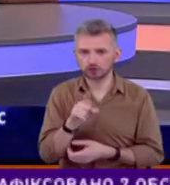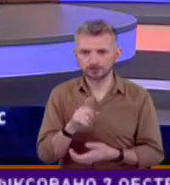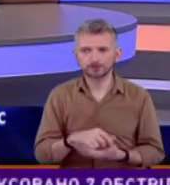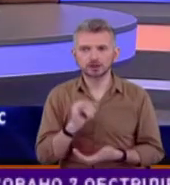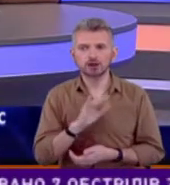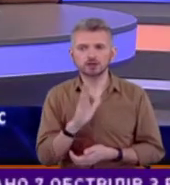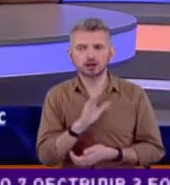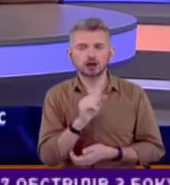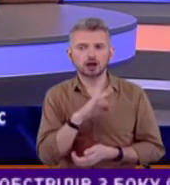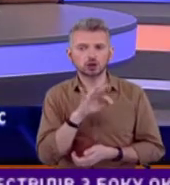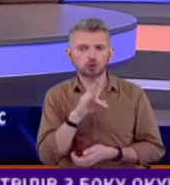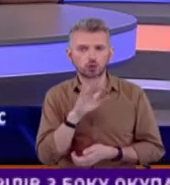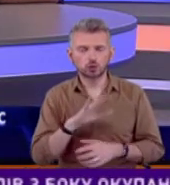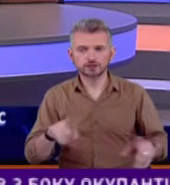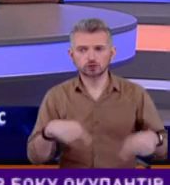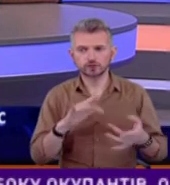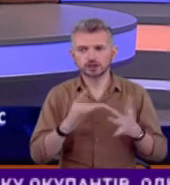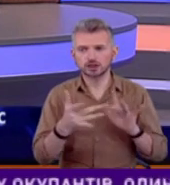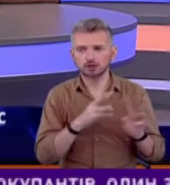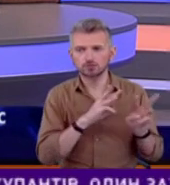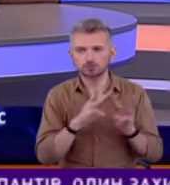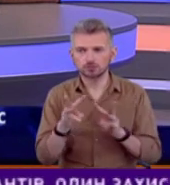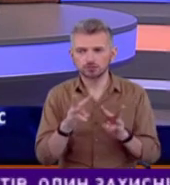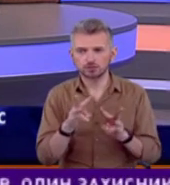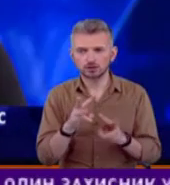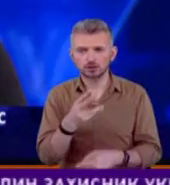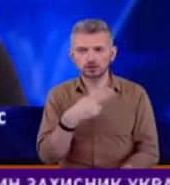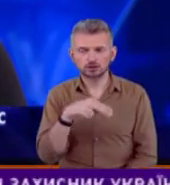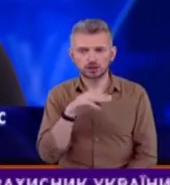І Владислав Антонов, засновник інтернет-порталу DTP